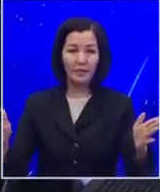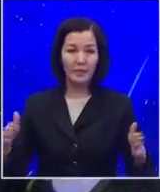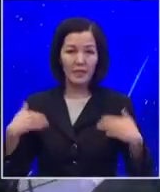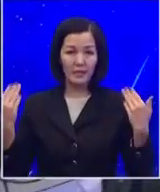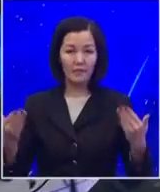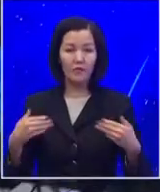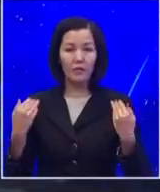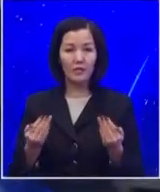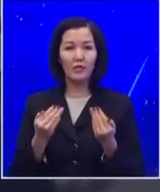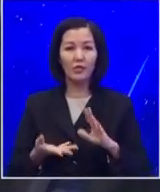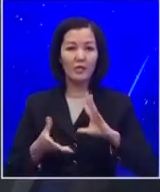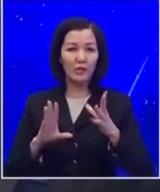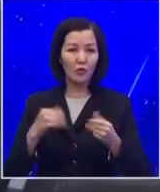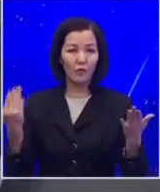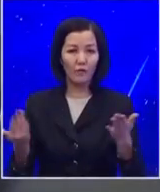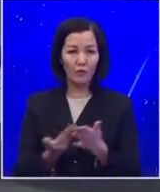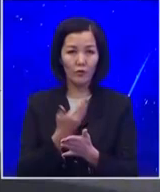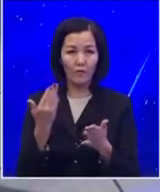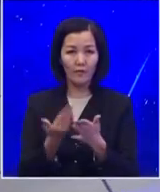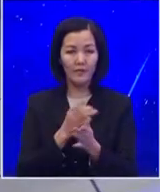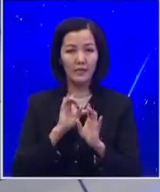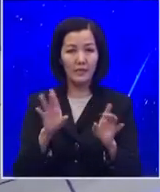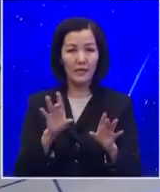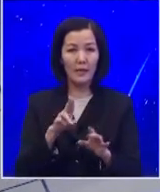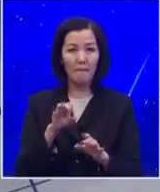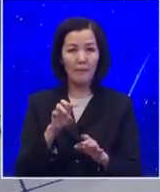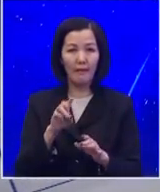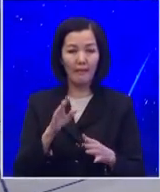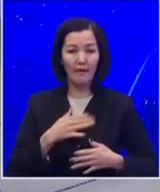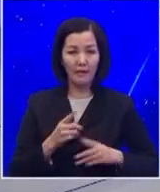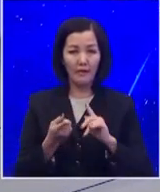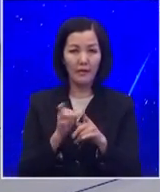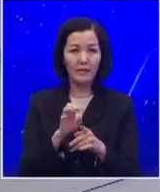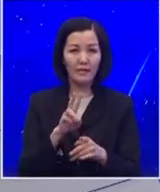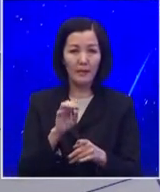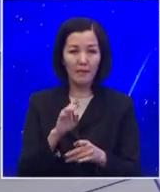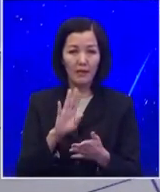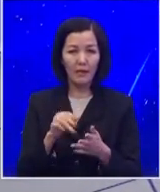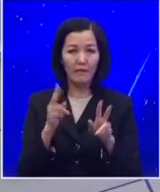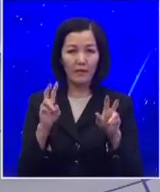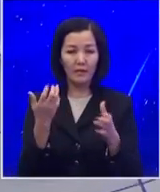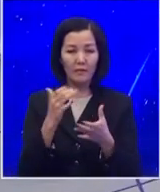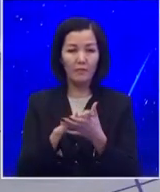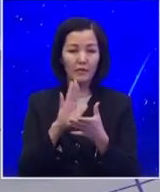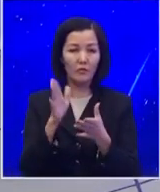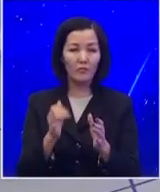Здравствуйте, на телеканале ЖТСУ «Время новостей». В студии Панау Симбекова, сурдоперевод Айгуль Стамбековой. Сегодня в